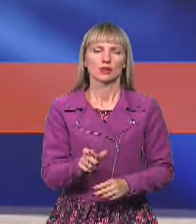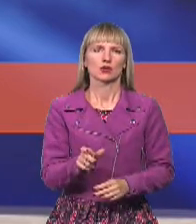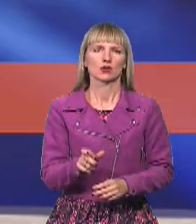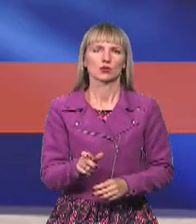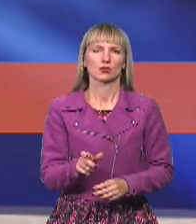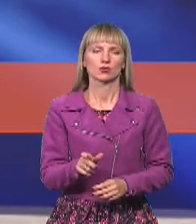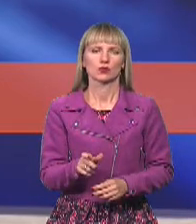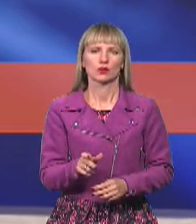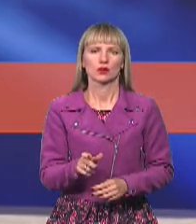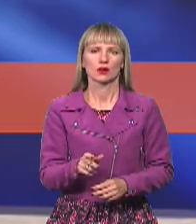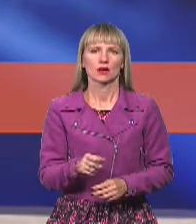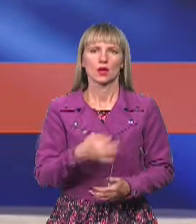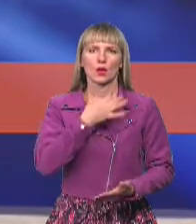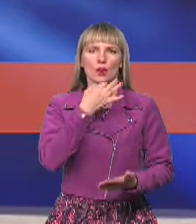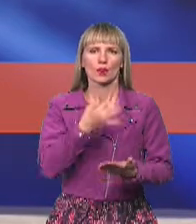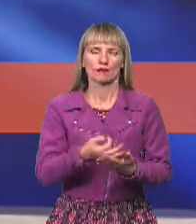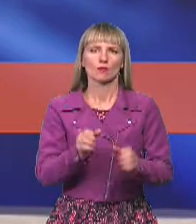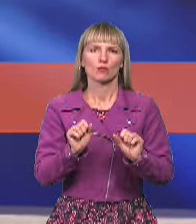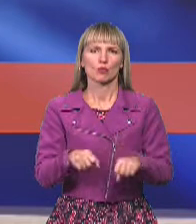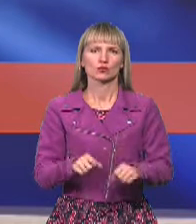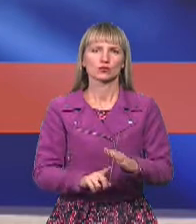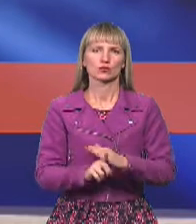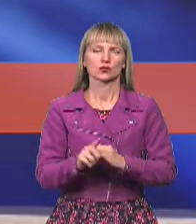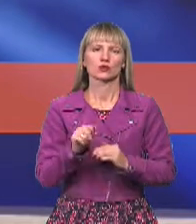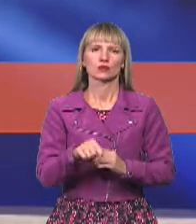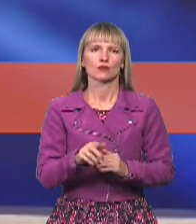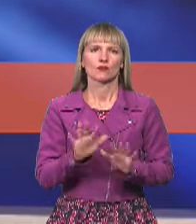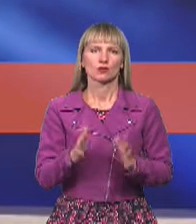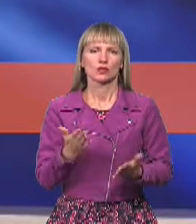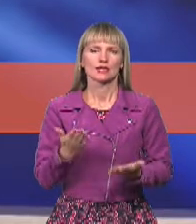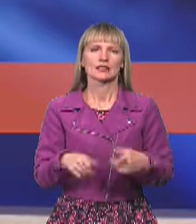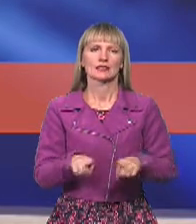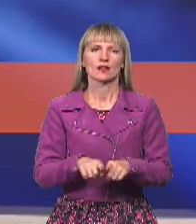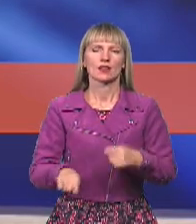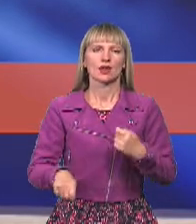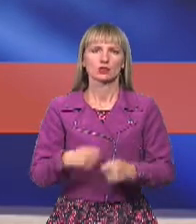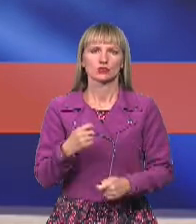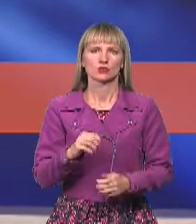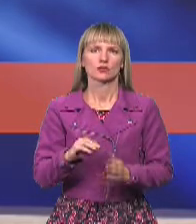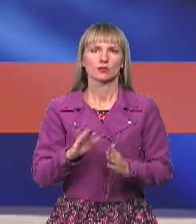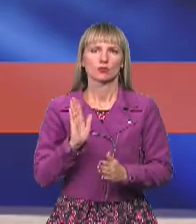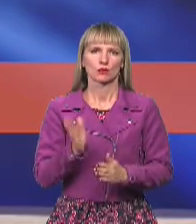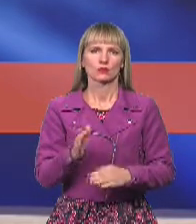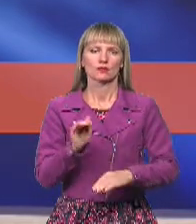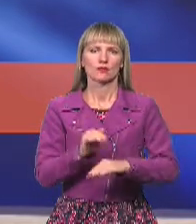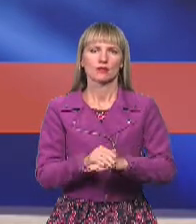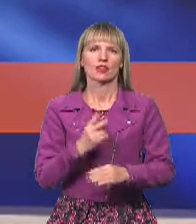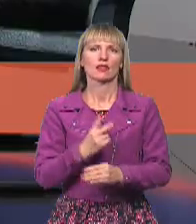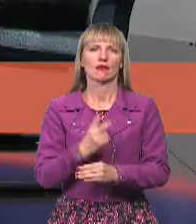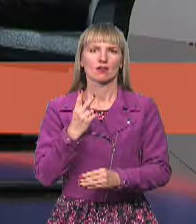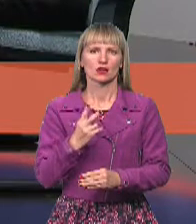хозяйствования. Ответственность может настать только в том случае, если такое нарушение будет зафиксировано дважды